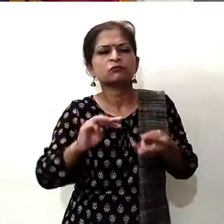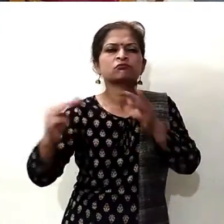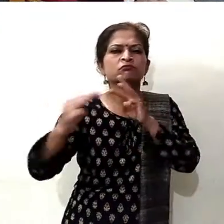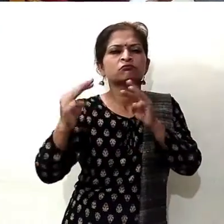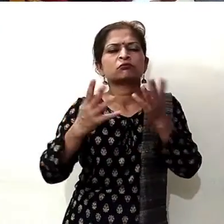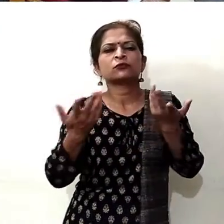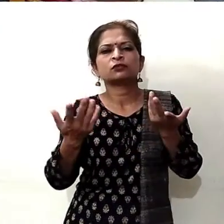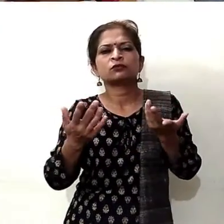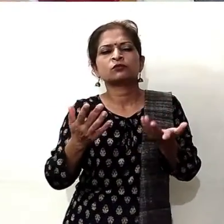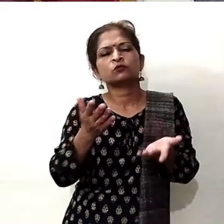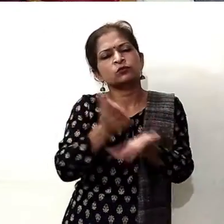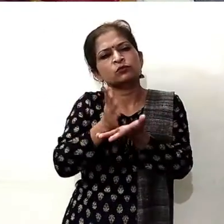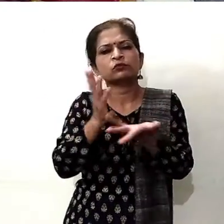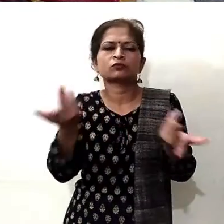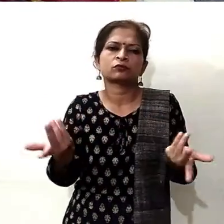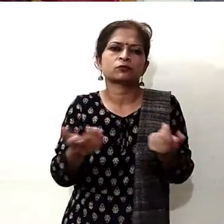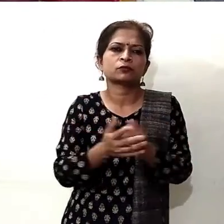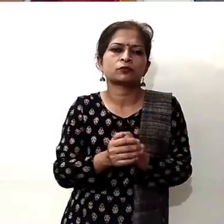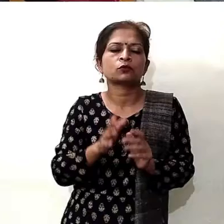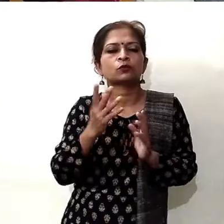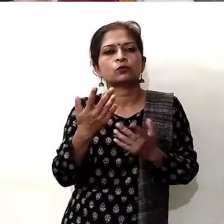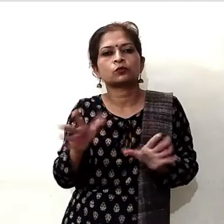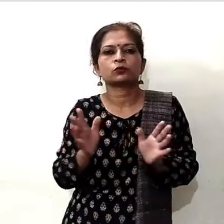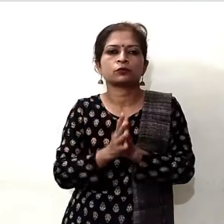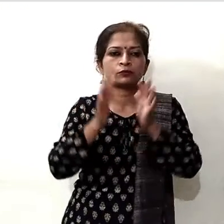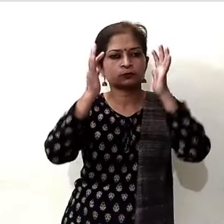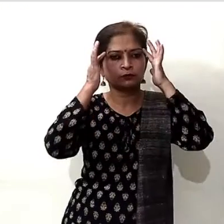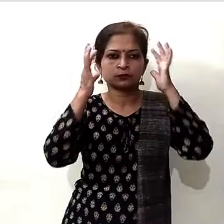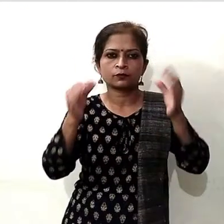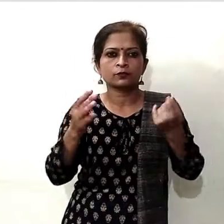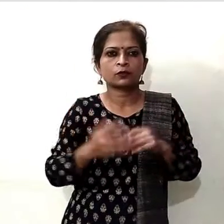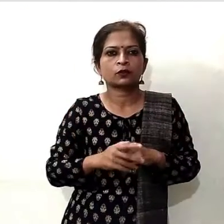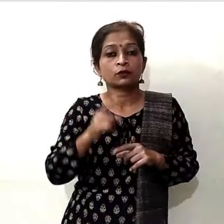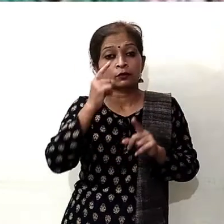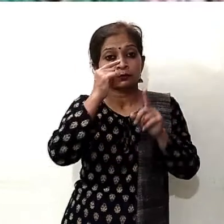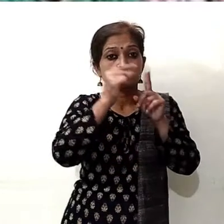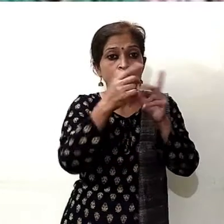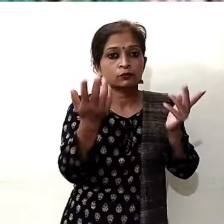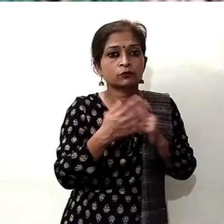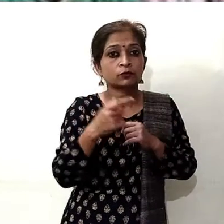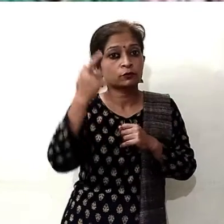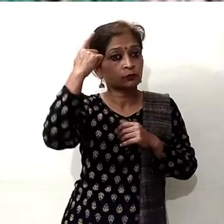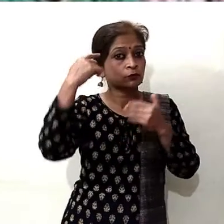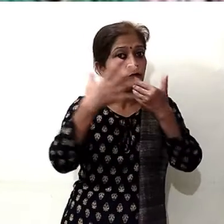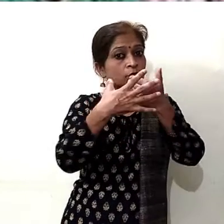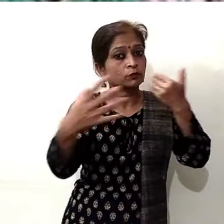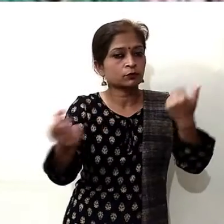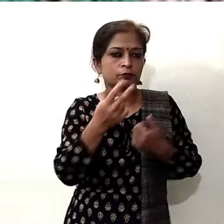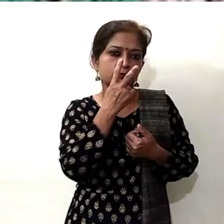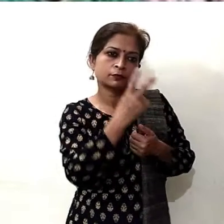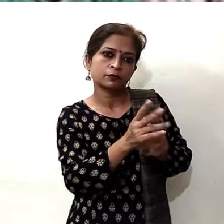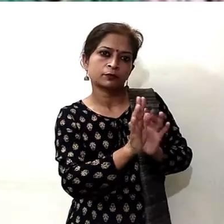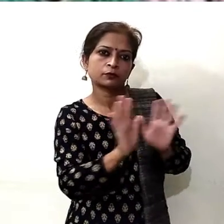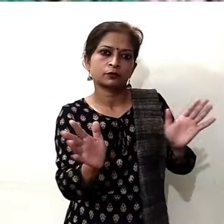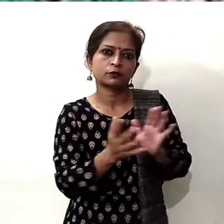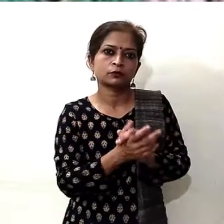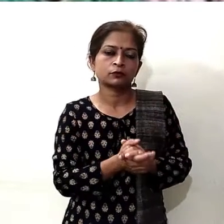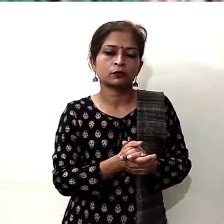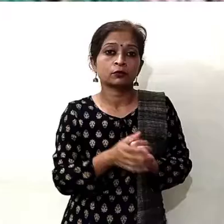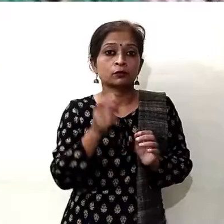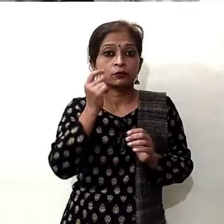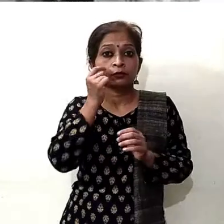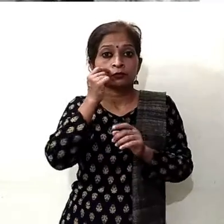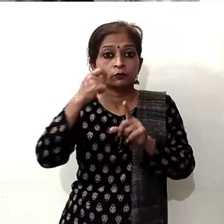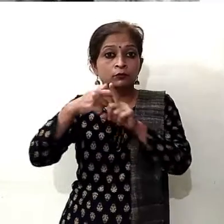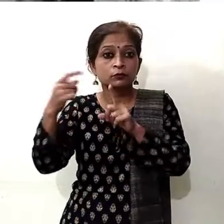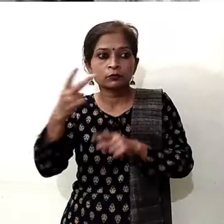हुआ कि परछाई माँ पद्मिनी की एक देखी जाएगी। तो परछाई माँ पद्मिनी की देखा और बस मोहित हो गया। षड्यंत्र रचा